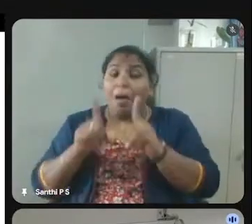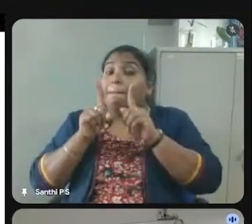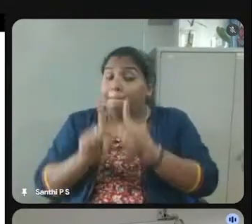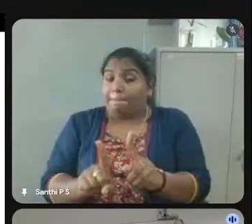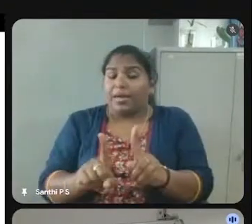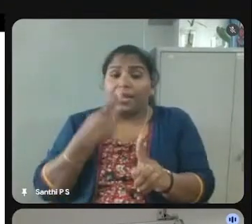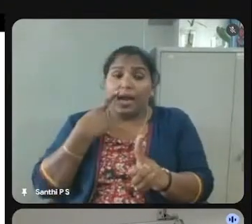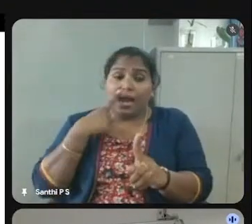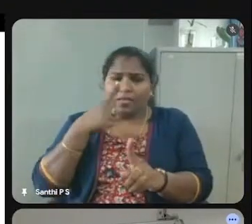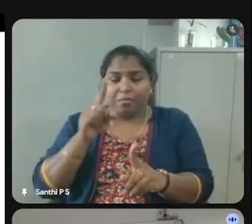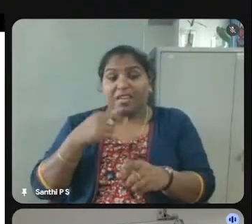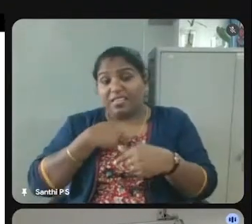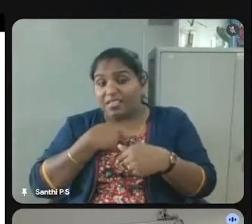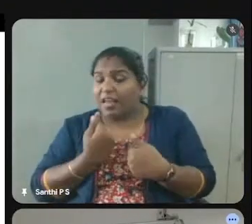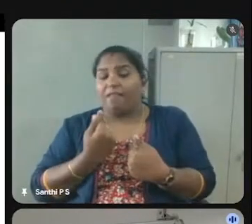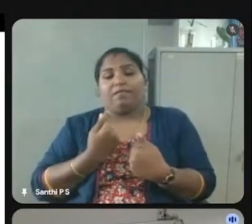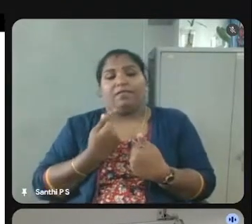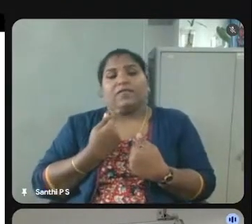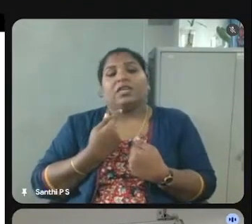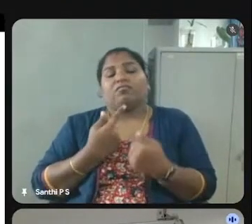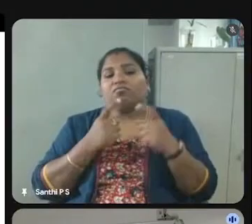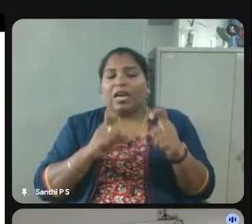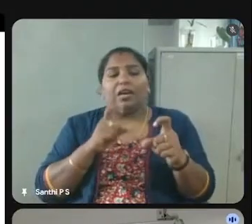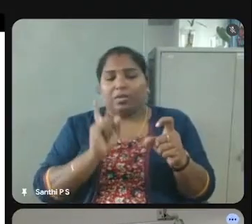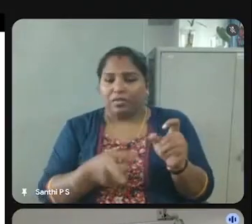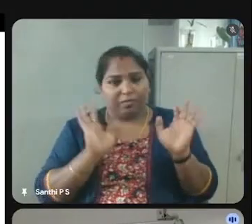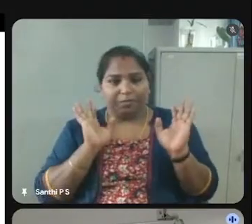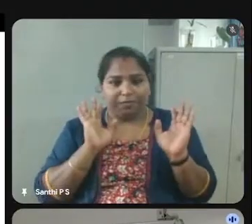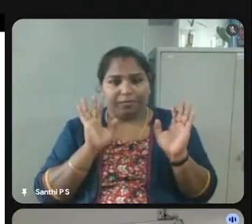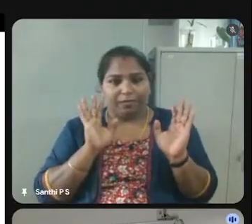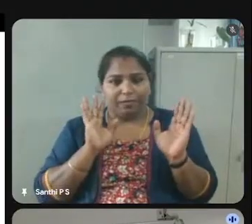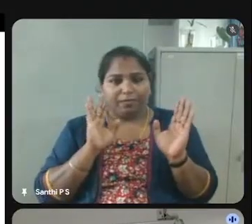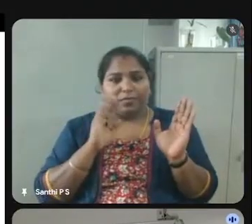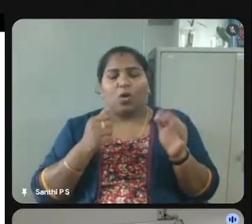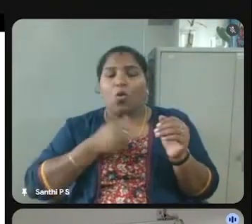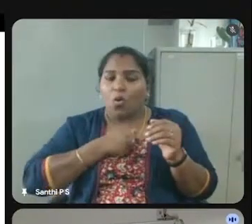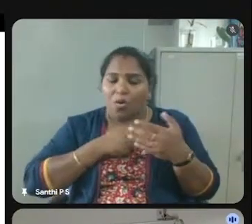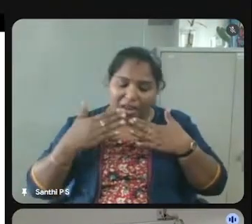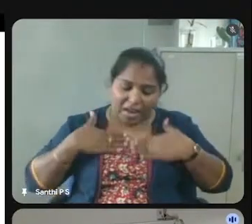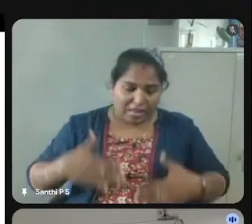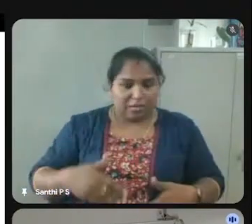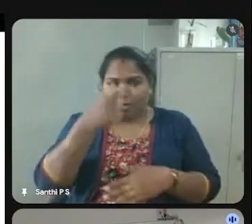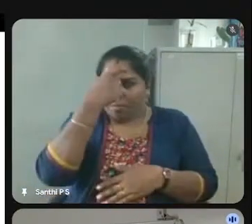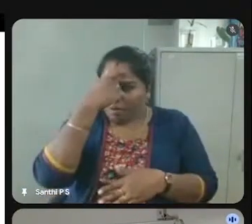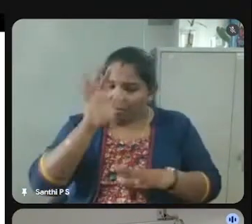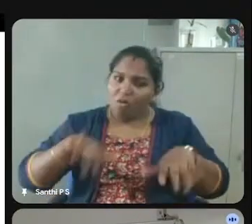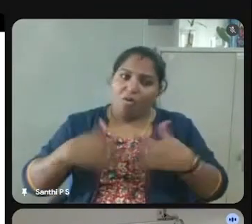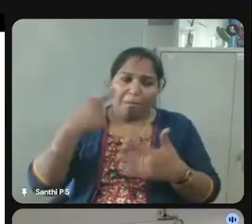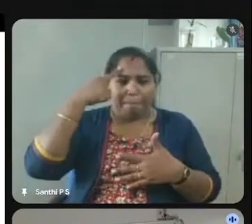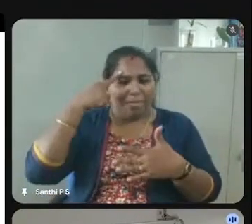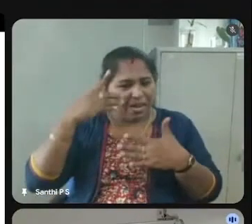പരിഗണിക്കേണ്ടി വരുന്നതിന്റെ ഒരു സമ്മർദ്ദം ചിലരിൽ കാണാറുണ്ട്. എന്റെ ആരോഗ്യ പ്രശ്നങ്ങളാവാം, എന്റെ മാനസികമായിട്ടുള്ള